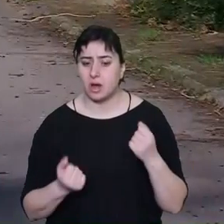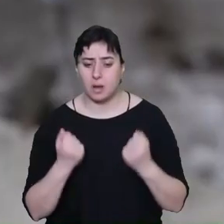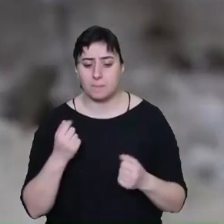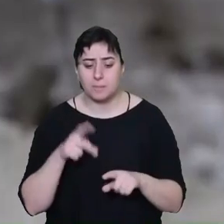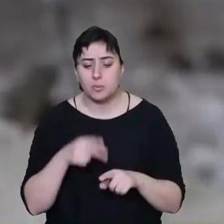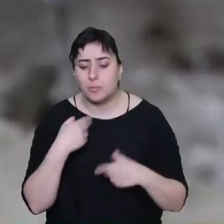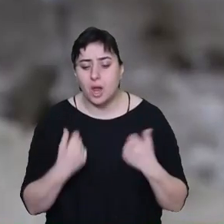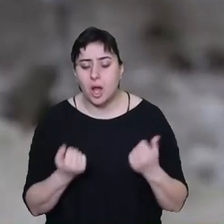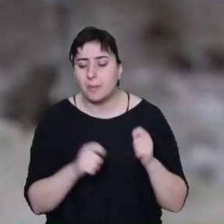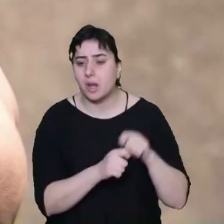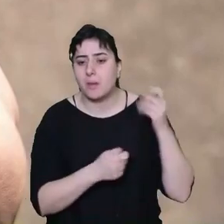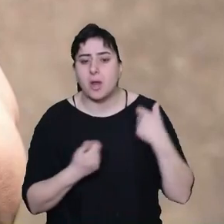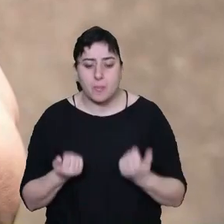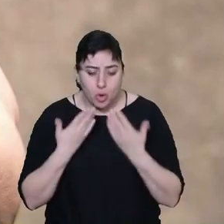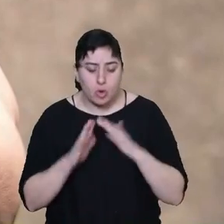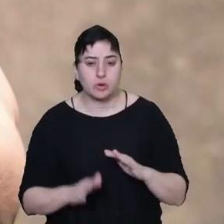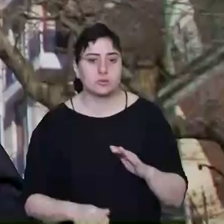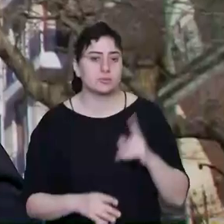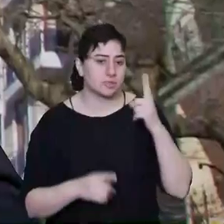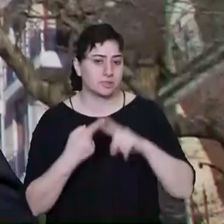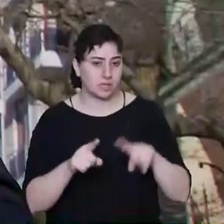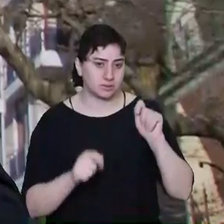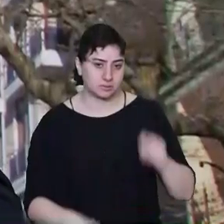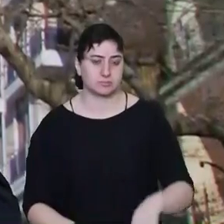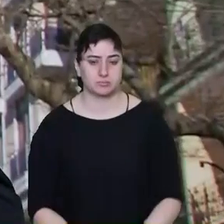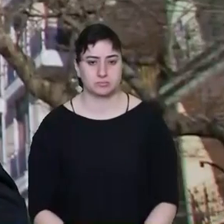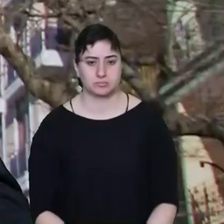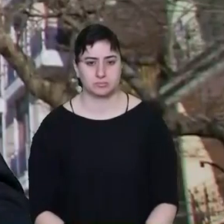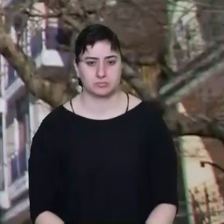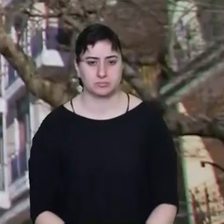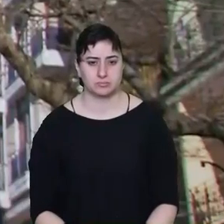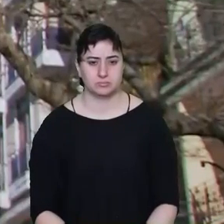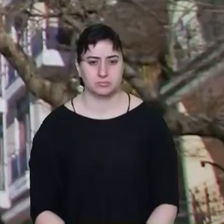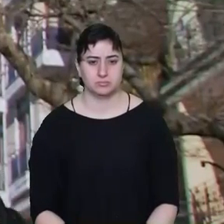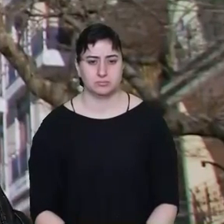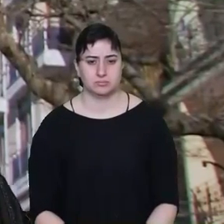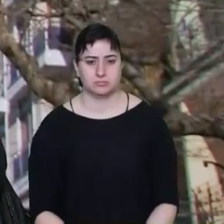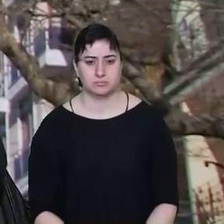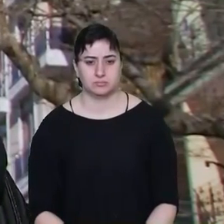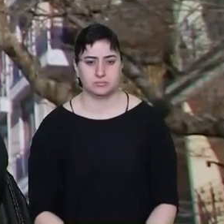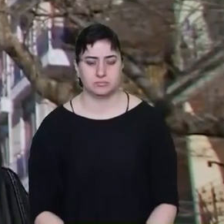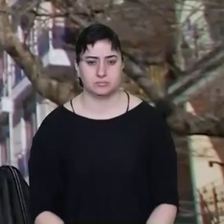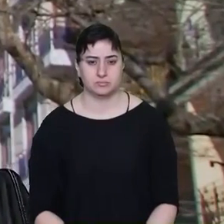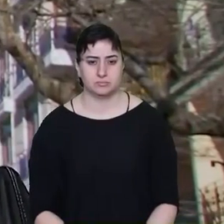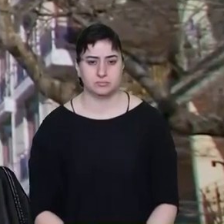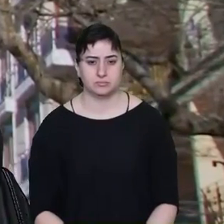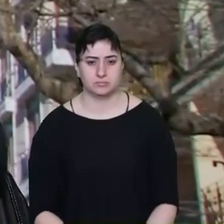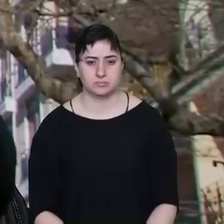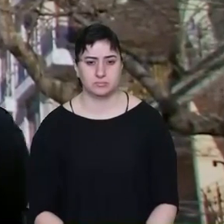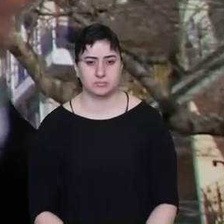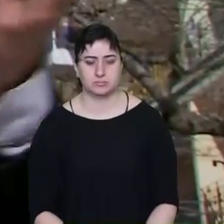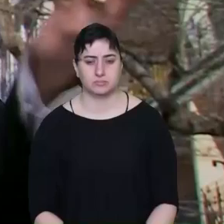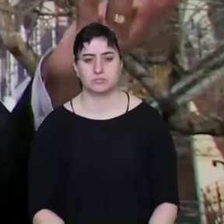Arabama binemem. Arabam tamirde. O zaman bir taksi çevir. Tamam. Nurhan panikle ceplerini yokladı. Yok artık.